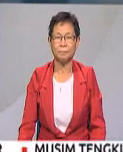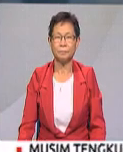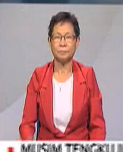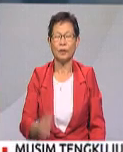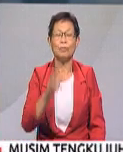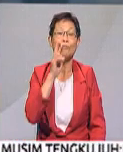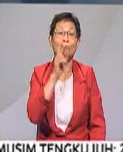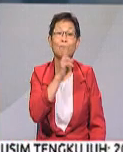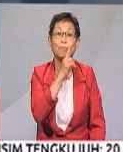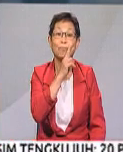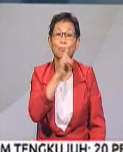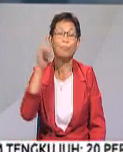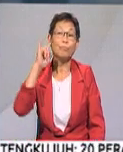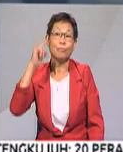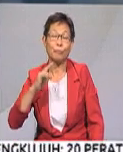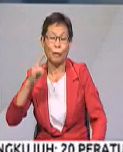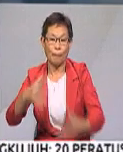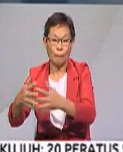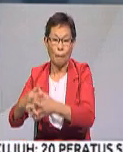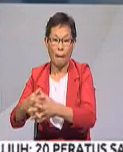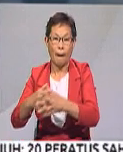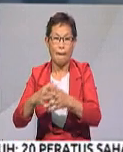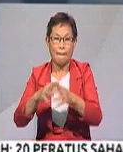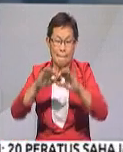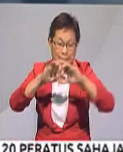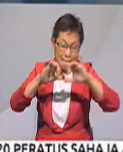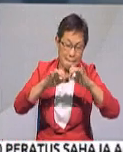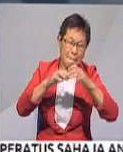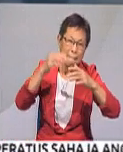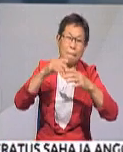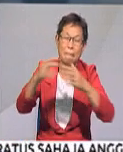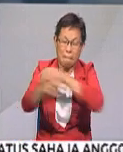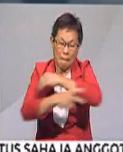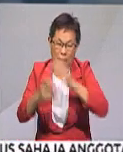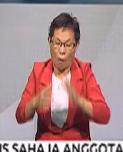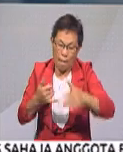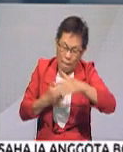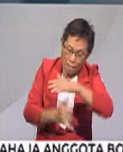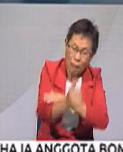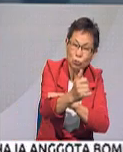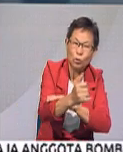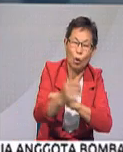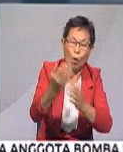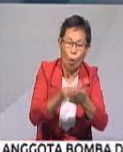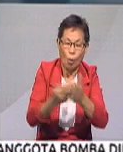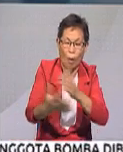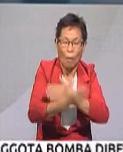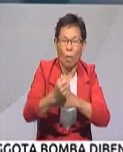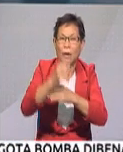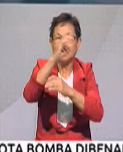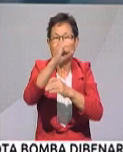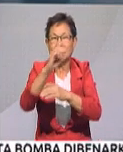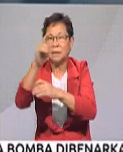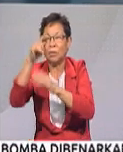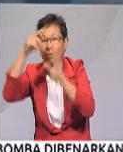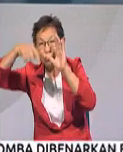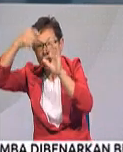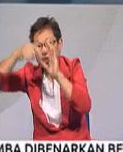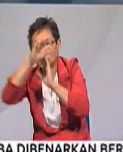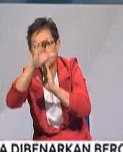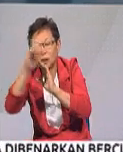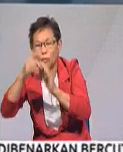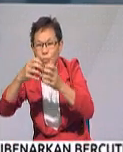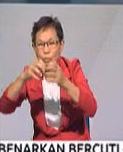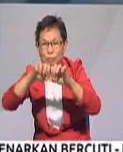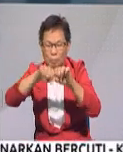Sebuah restoran di California dipecah masuk dua perompak yang melesapkan sejumlah wang tunai. Rakaman kamera litar tertutup menunjukkan mereka